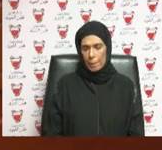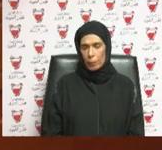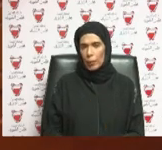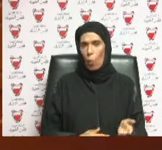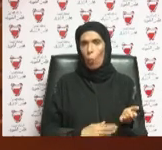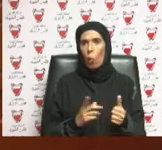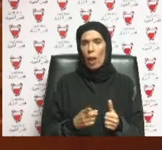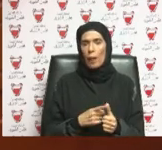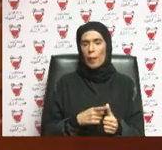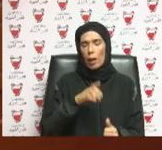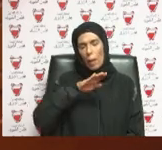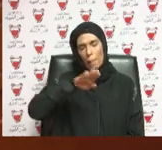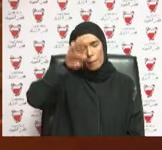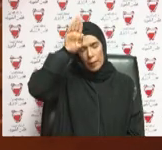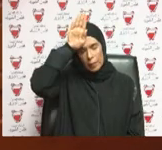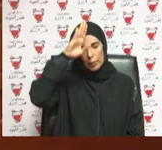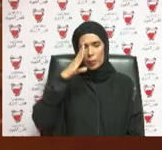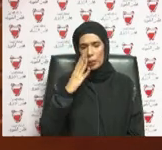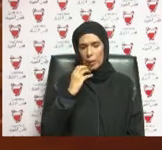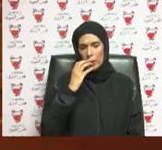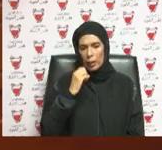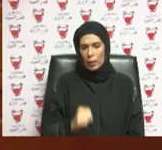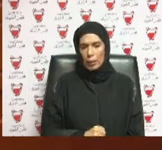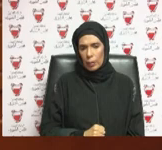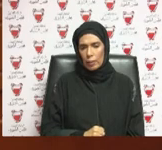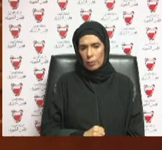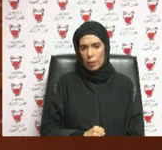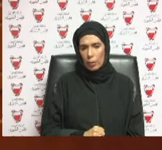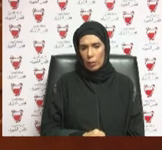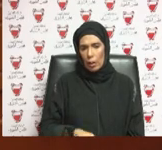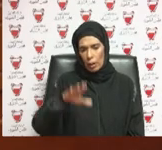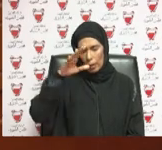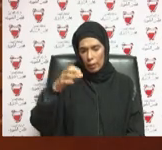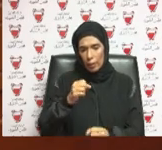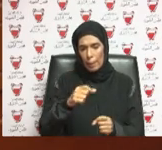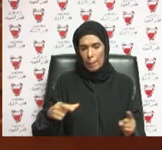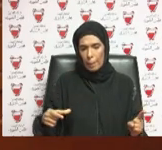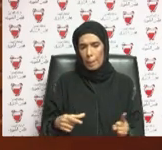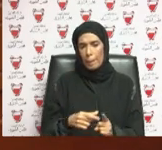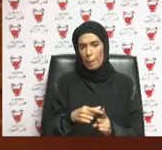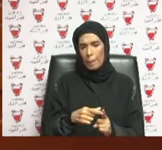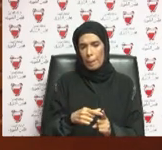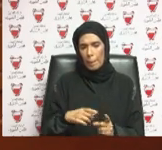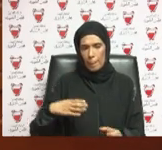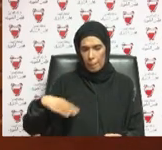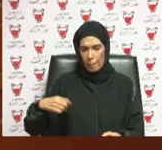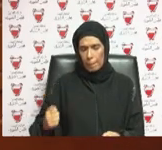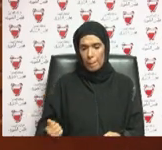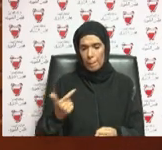سيدي صاحب الجلالة الملك حمد بن عيسى الخليفة حفظ الله ورعاه، وسيدي